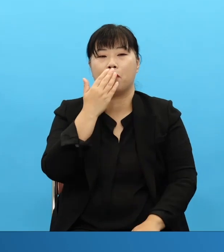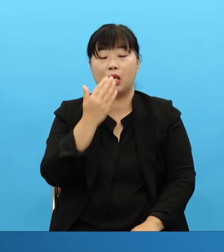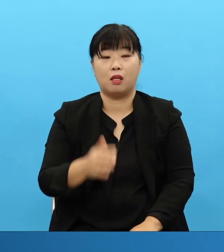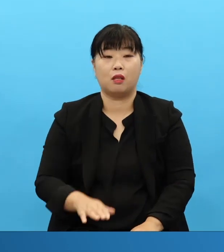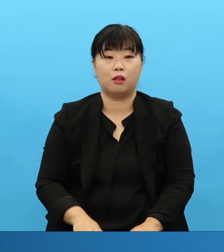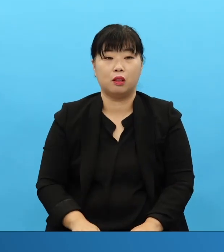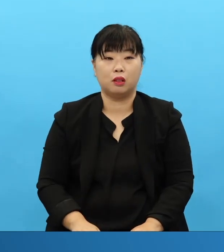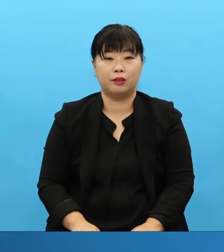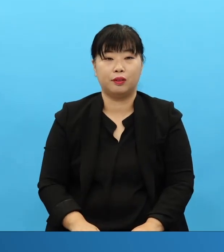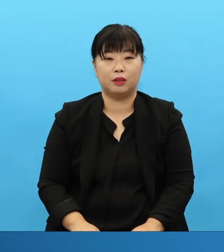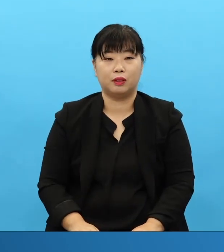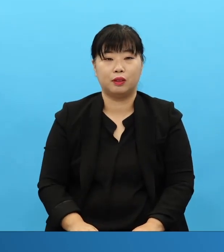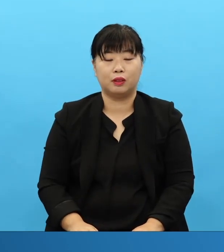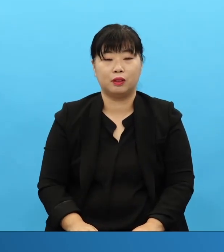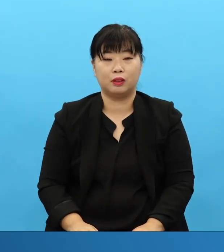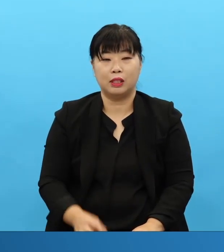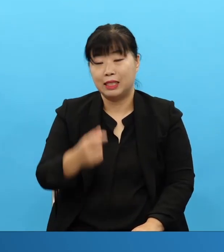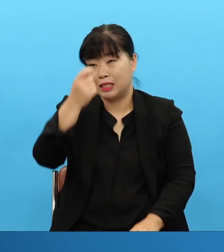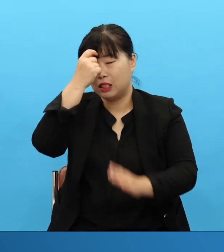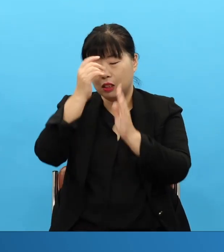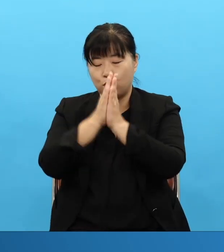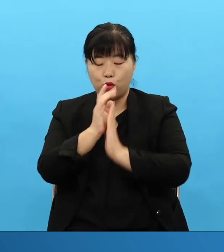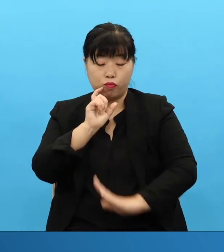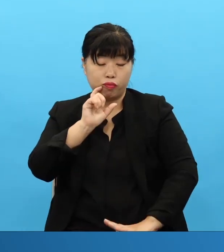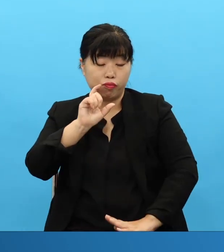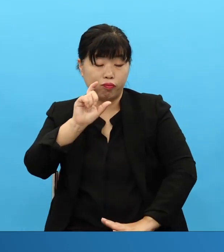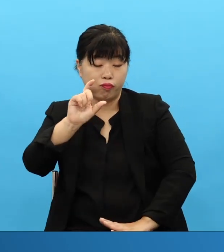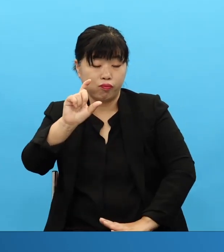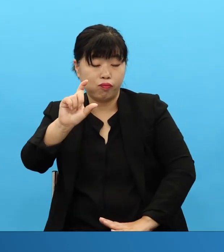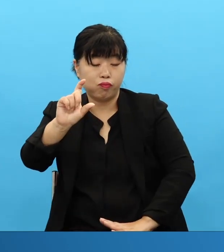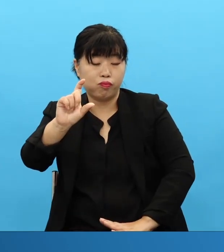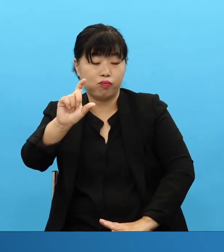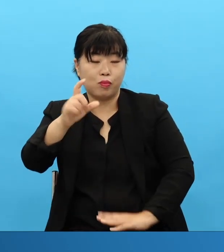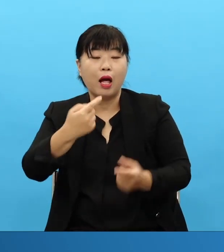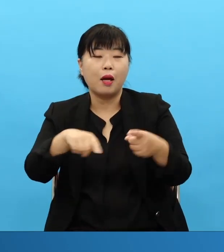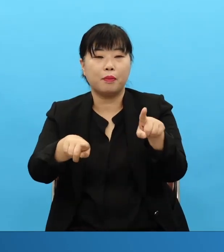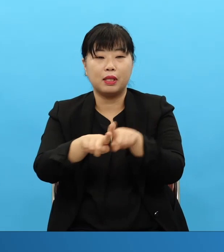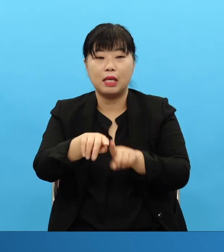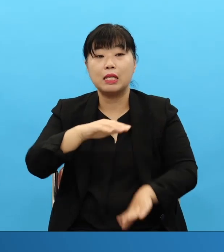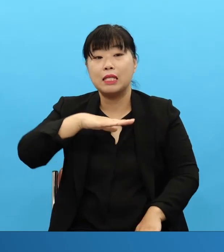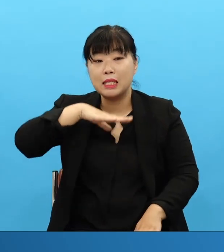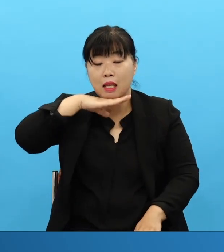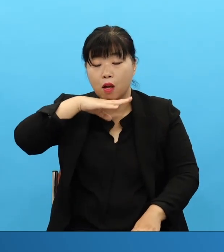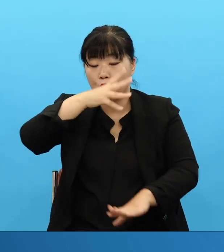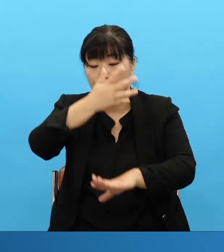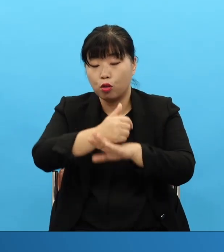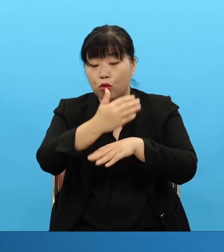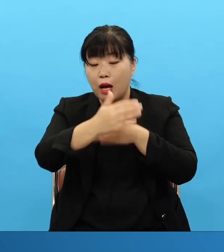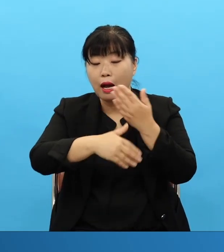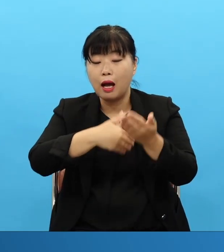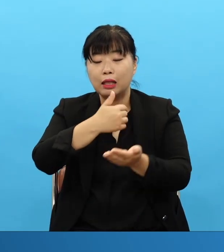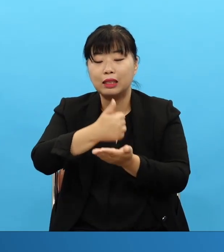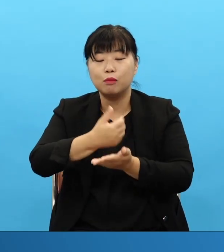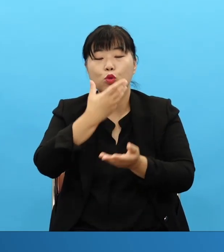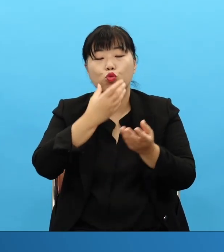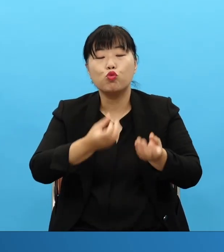waiting as you are enjoying this 그럼 promise. 틀림없이 역사에 나게 돼 있어요. And undoubtedly the works will take place.